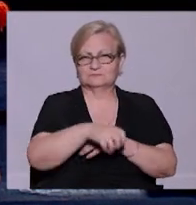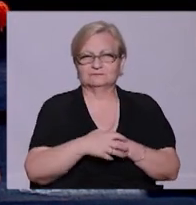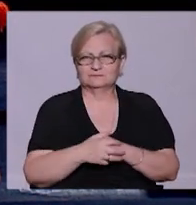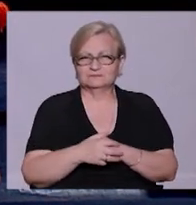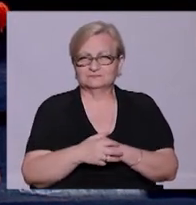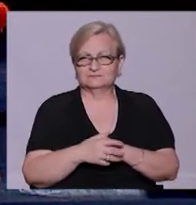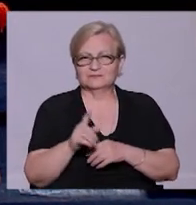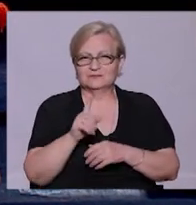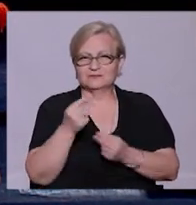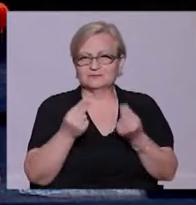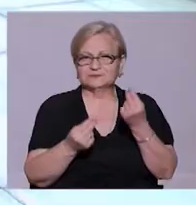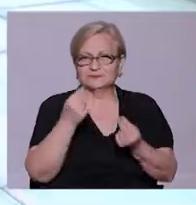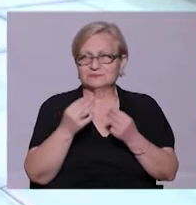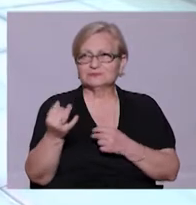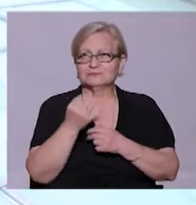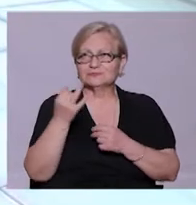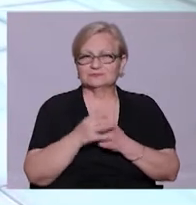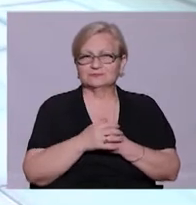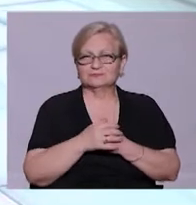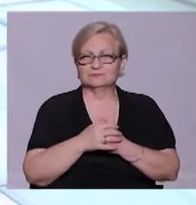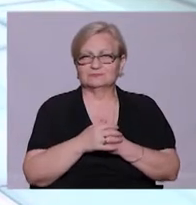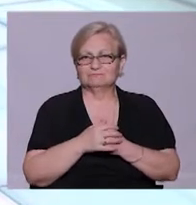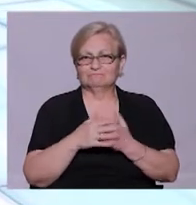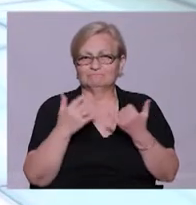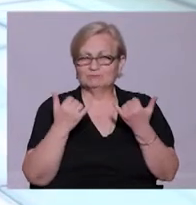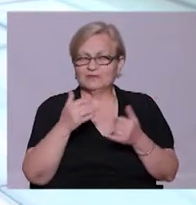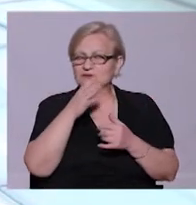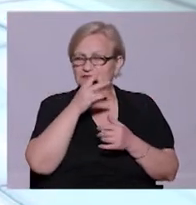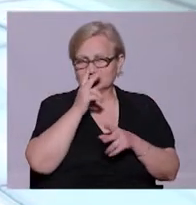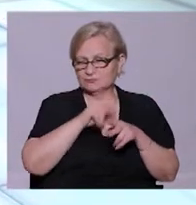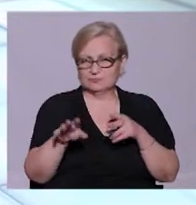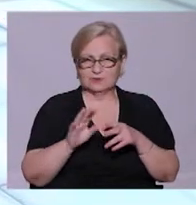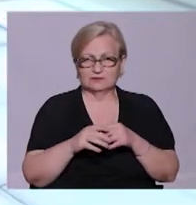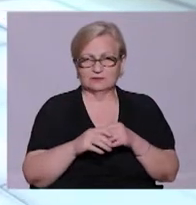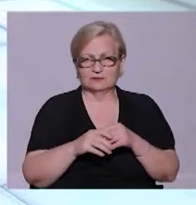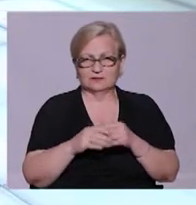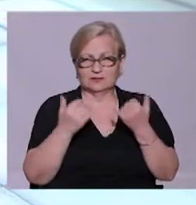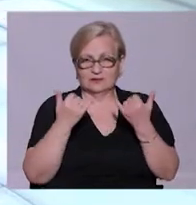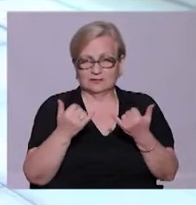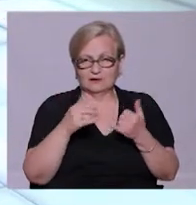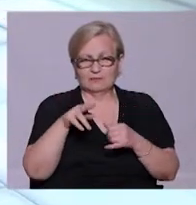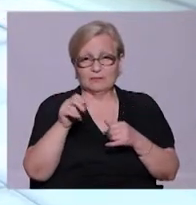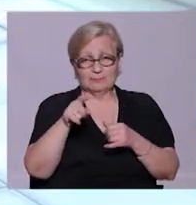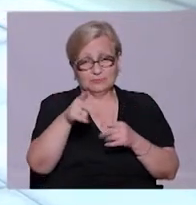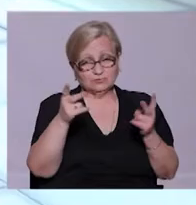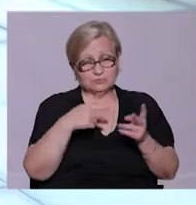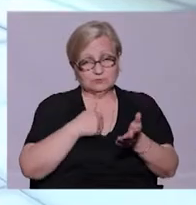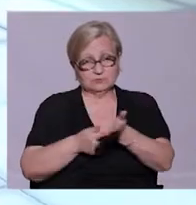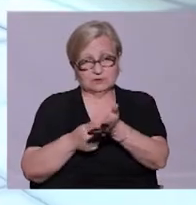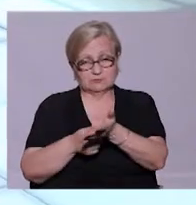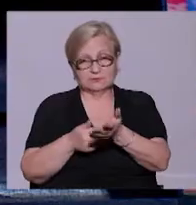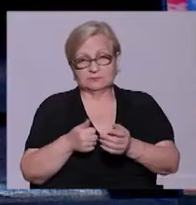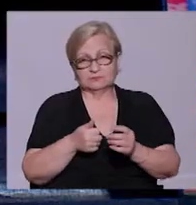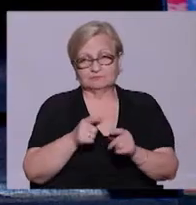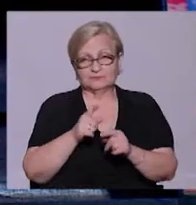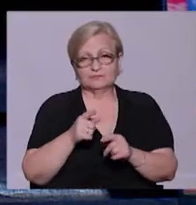რაღაც საინტერესო თამაშად მეჩვენება. მაგრამ ახლა ამაზე დრო არ დავკარგოთ. ახლა პეპის ჩვენი დახმარება სჭირდება.